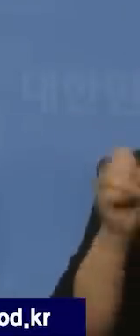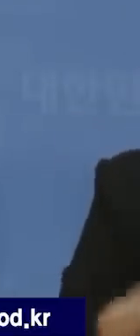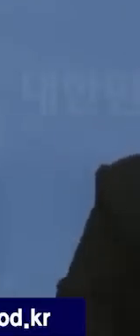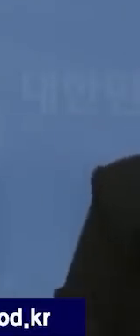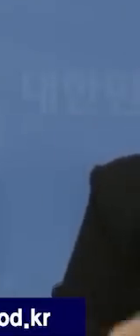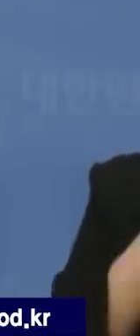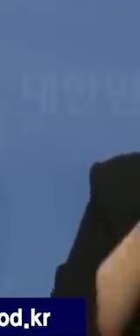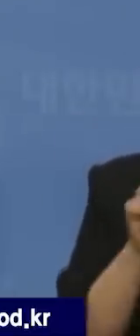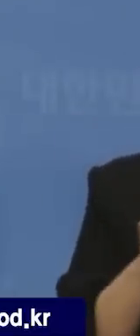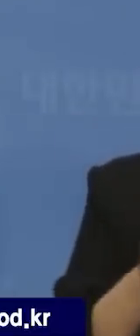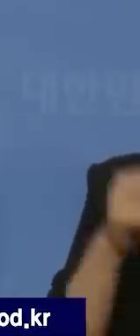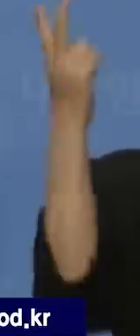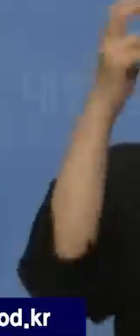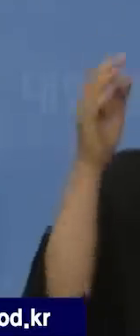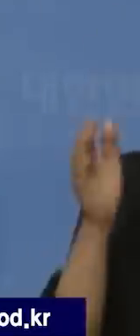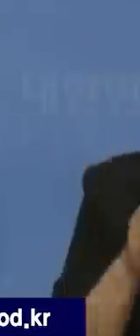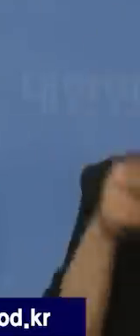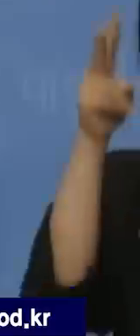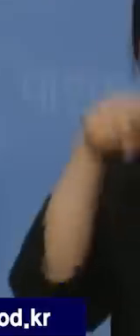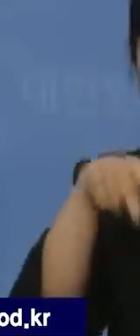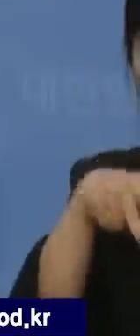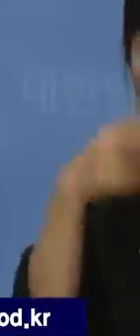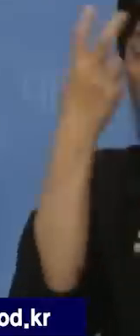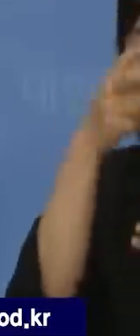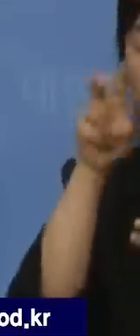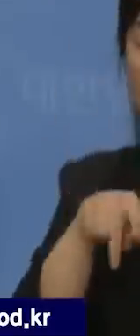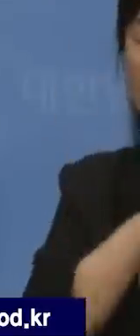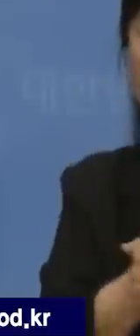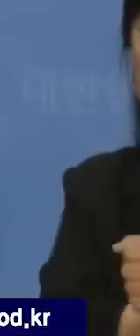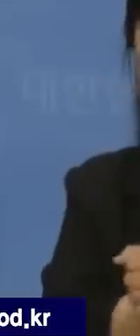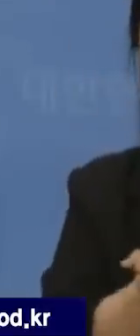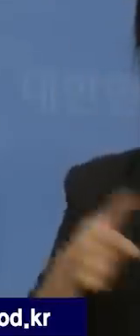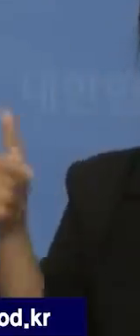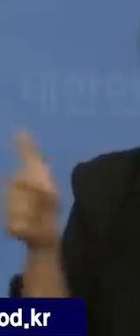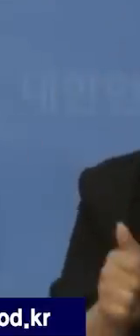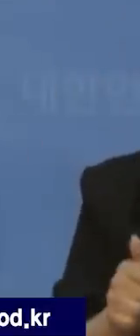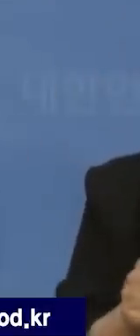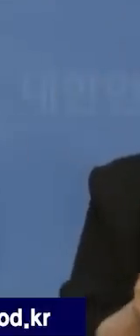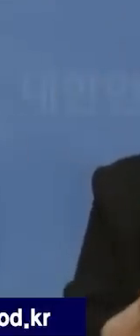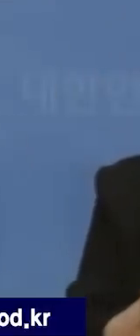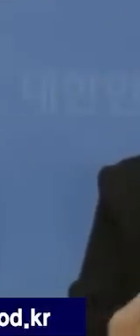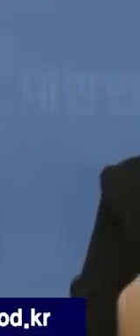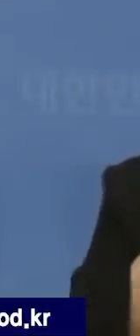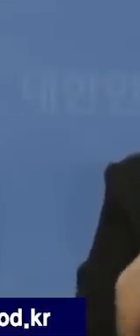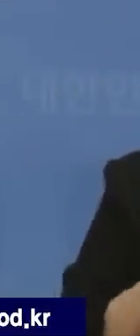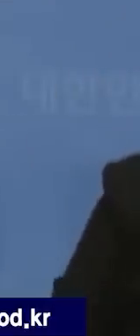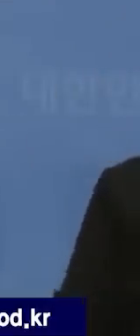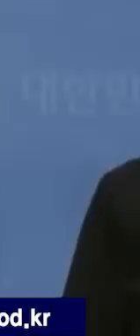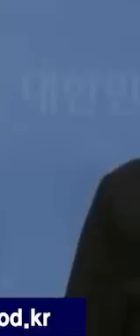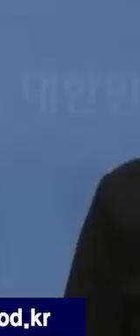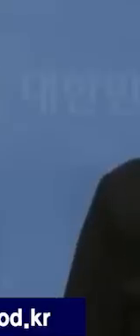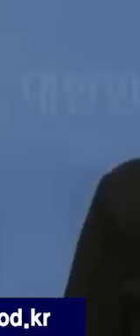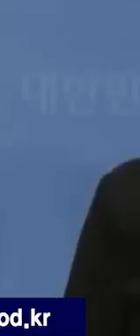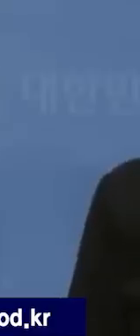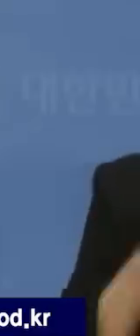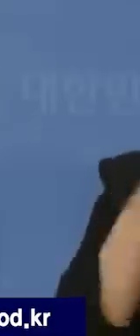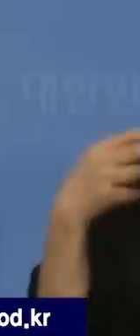결재 권한을 없애려는 실무 작업에 착수한 것으로 드러났습니다. 정말 뻔뻔합니다.